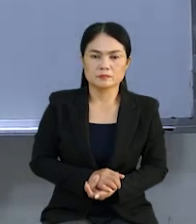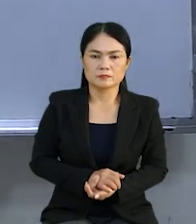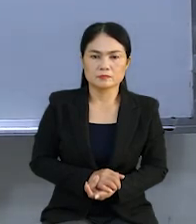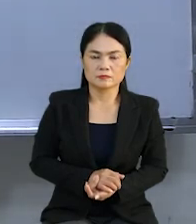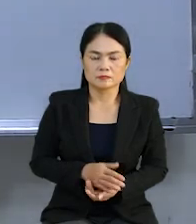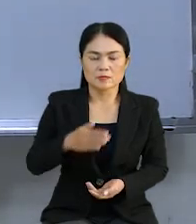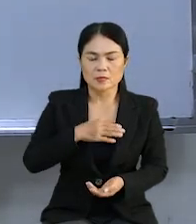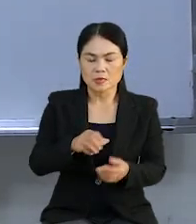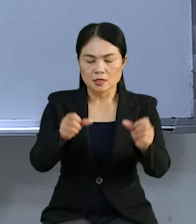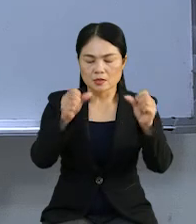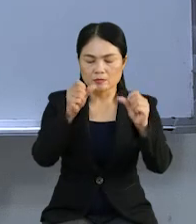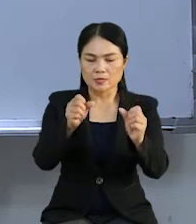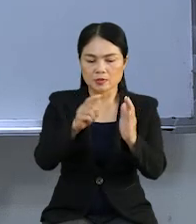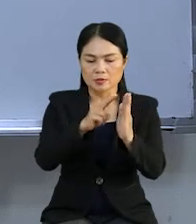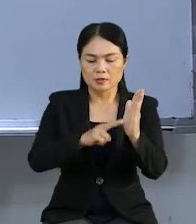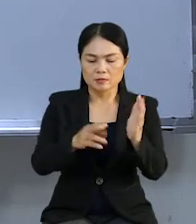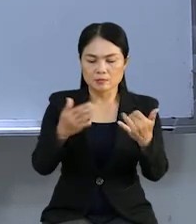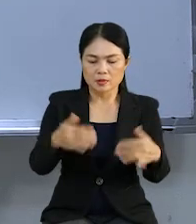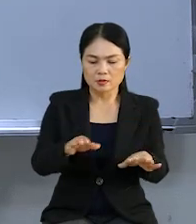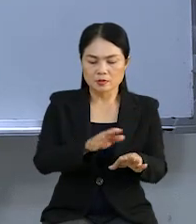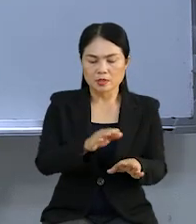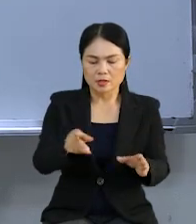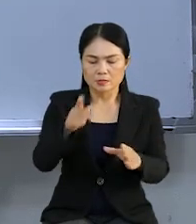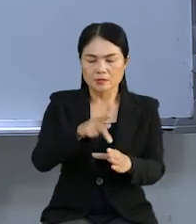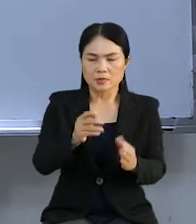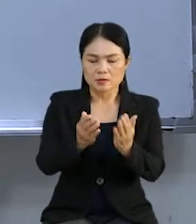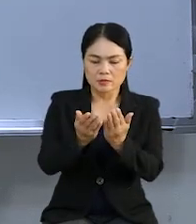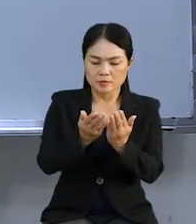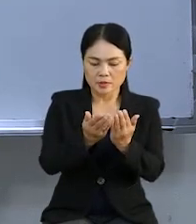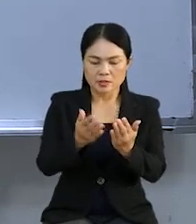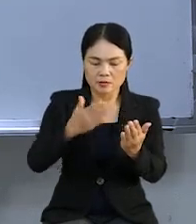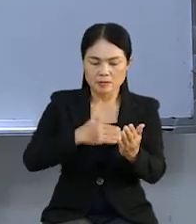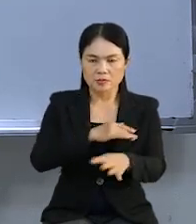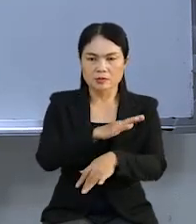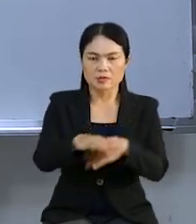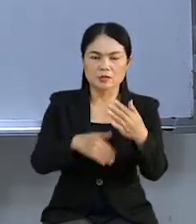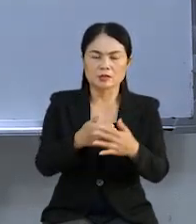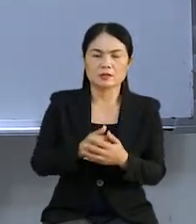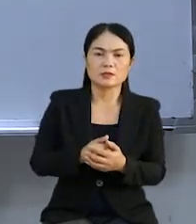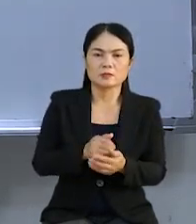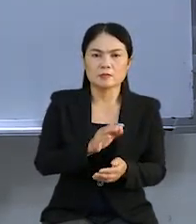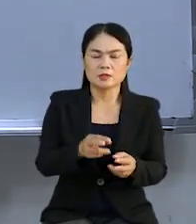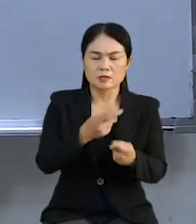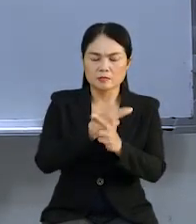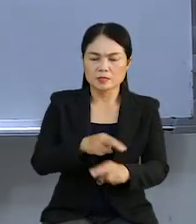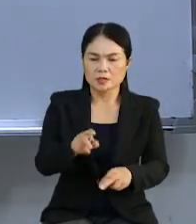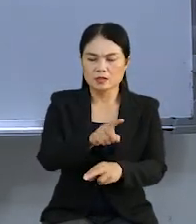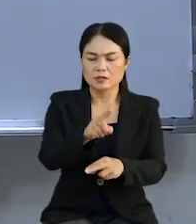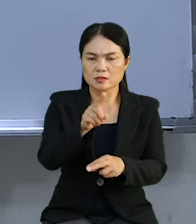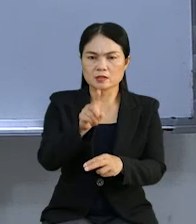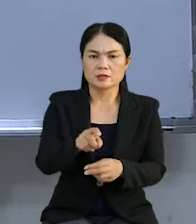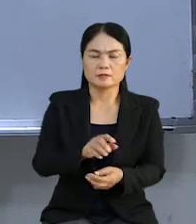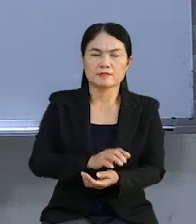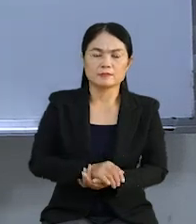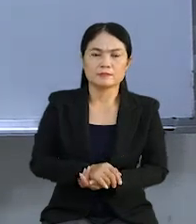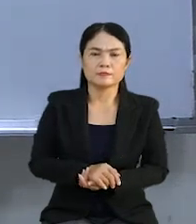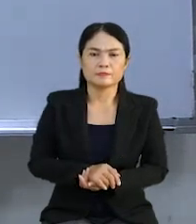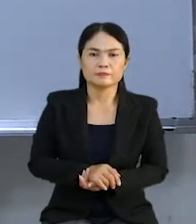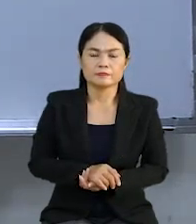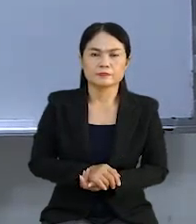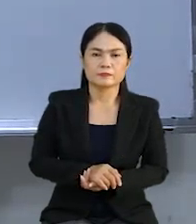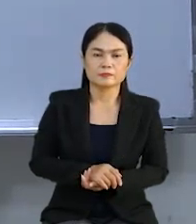ta lục group bắt đầu bắt hội hai đối với sông con cho rùm án cho mùi lục group tặng ọc nha con á con tìm hai rồi nói con